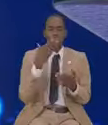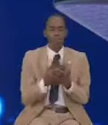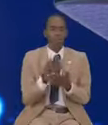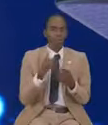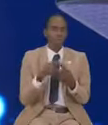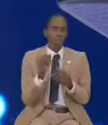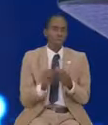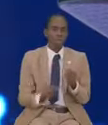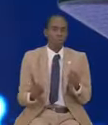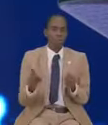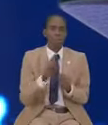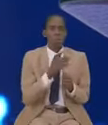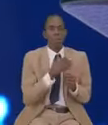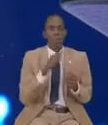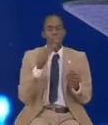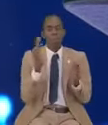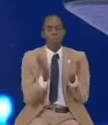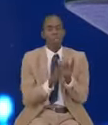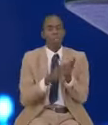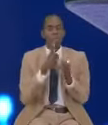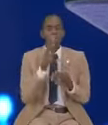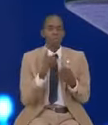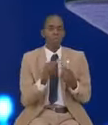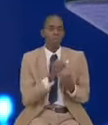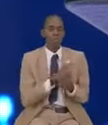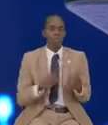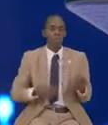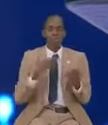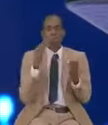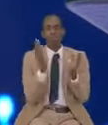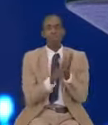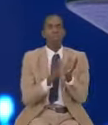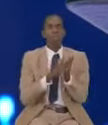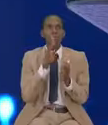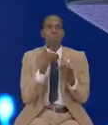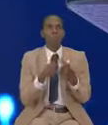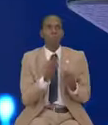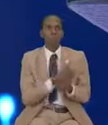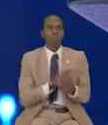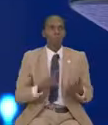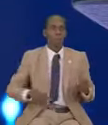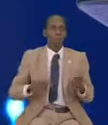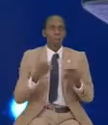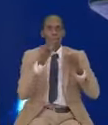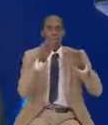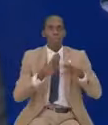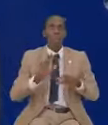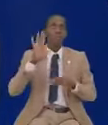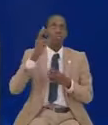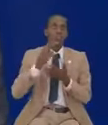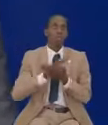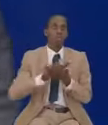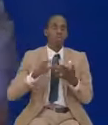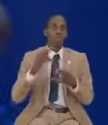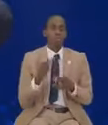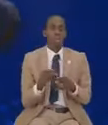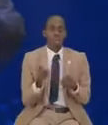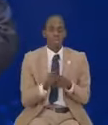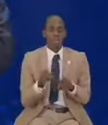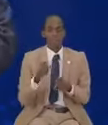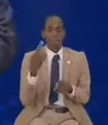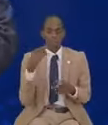que louer l'éternel louer l'Éternel le bénissait son scène il chantait en chantant les ennemis maintenant